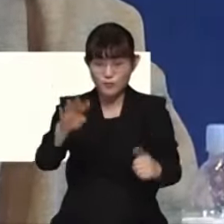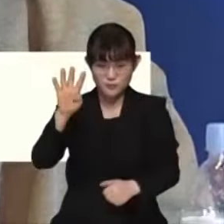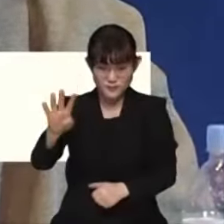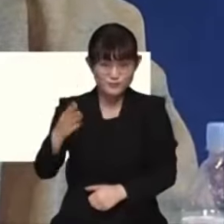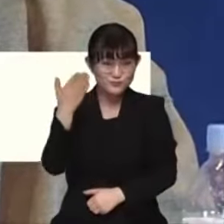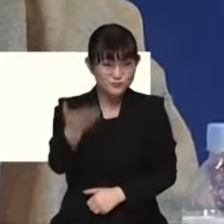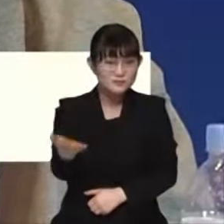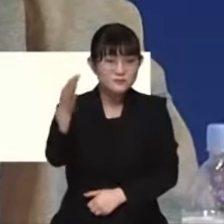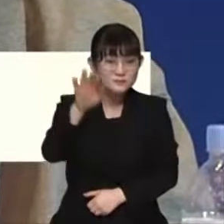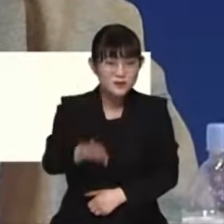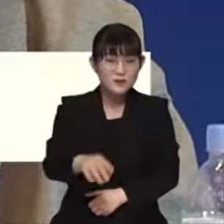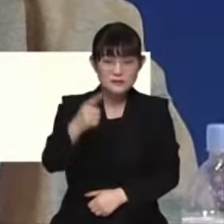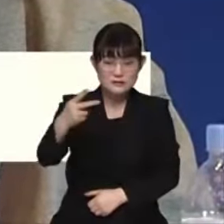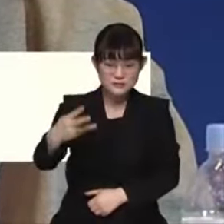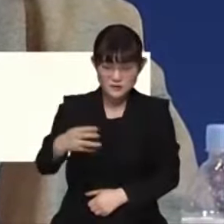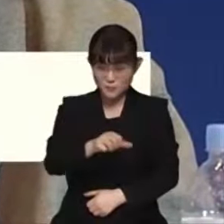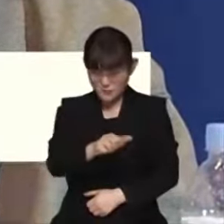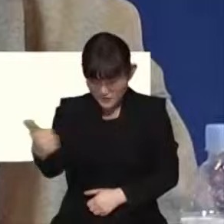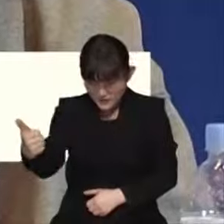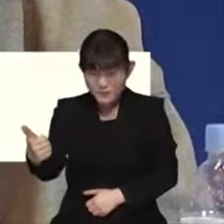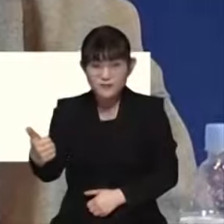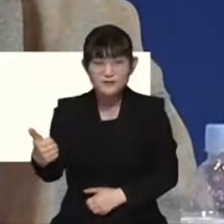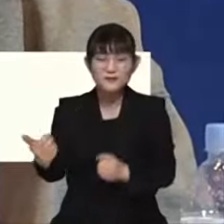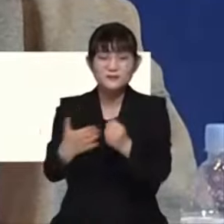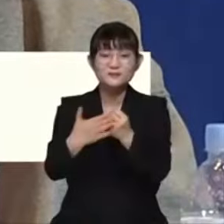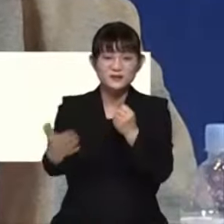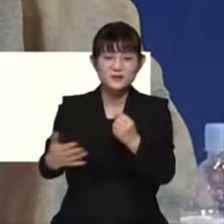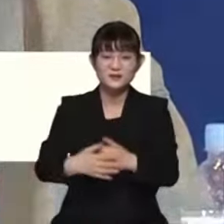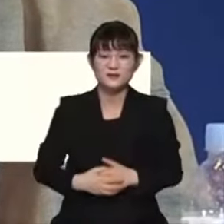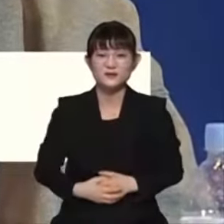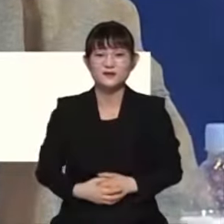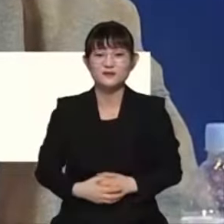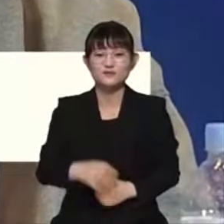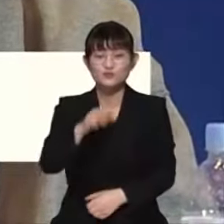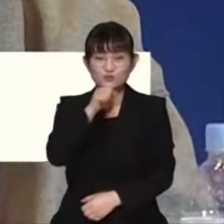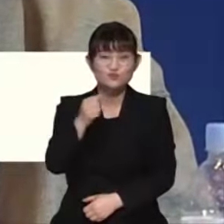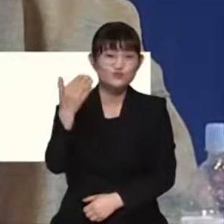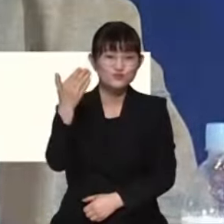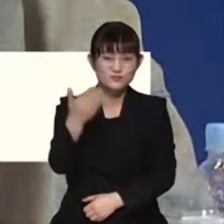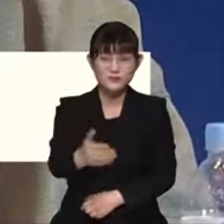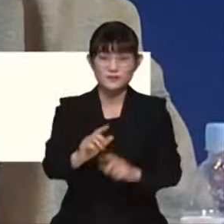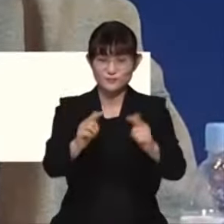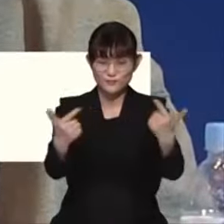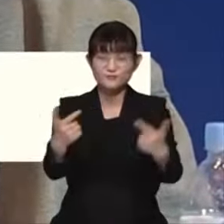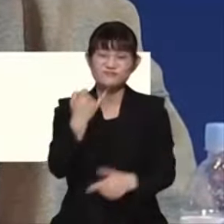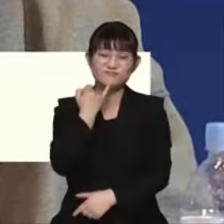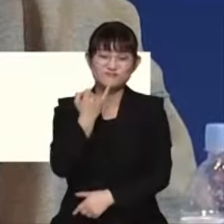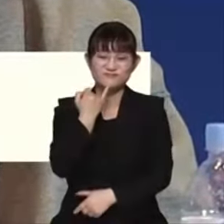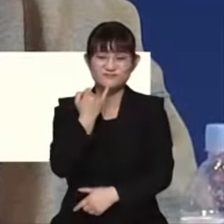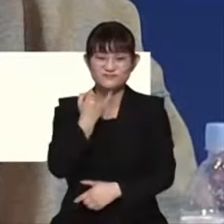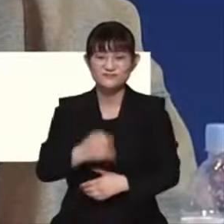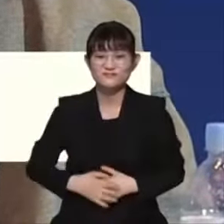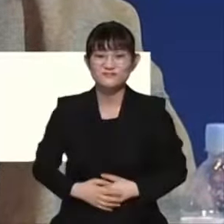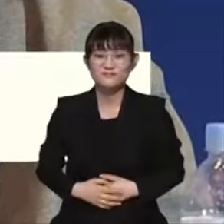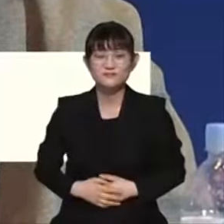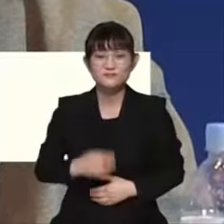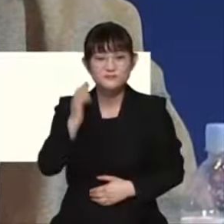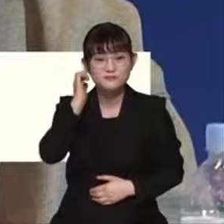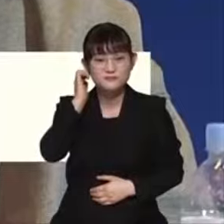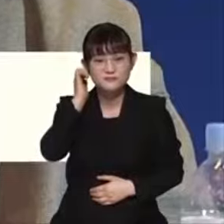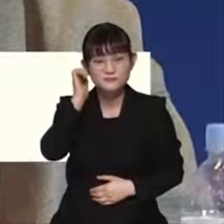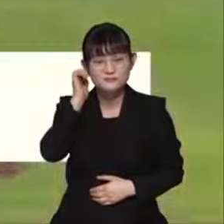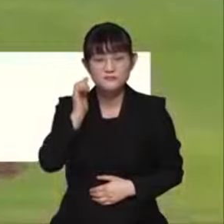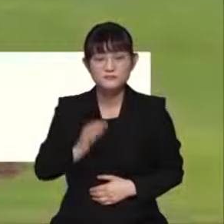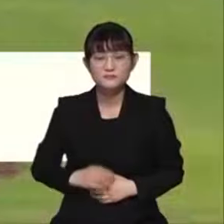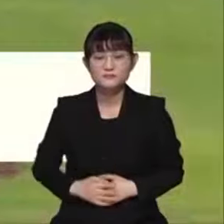그래도 삼진으로 그 다음 타자를 잡고 범타를 하니까 볼넷 많이 줘도 점수만 안 주면 되지 않을까 그렇게